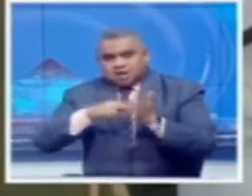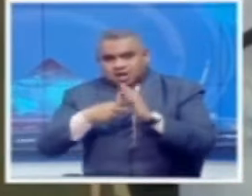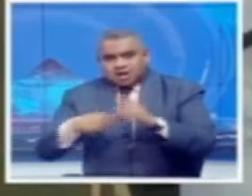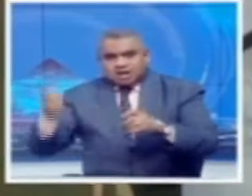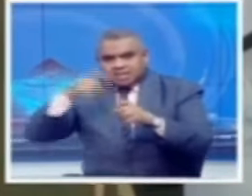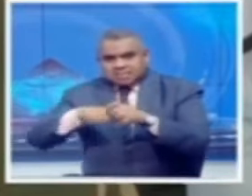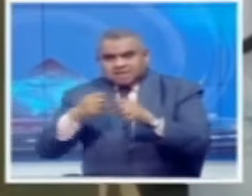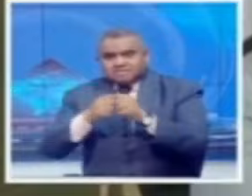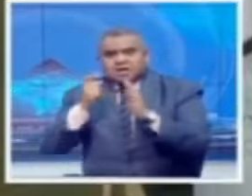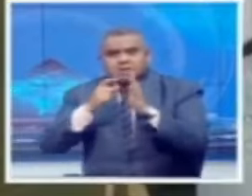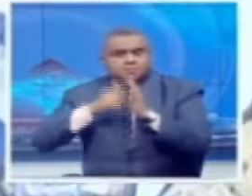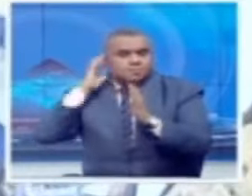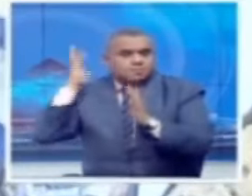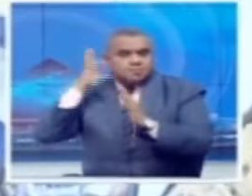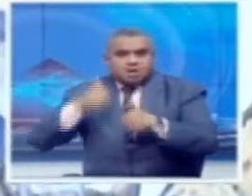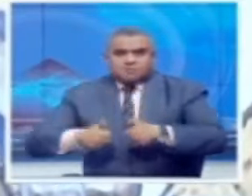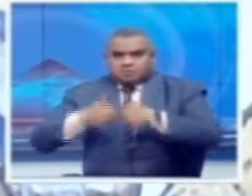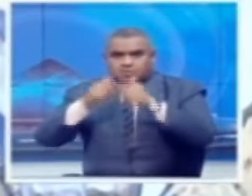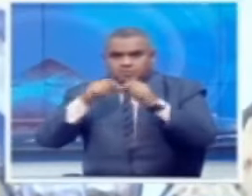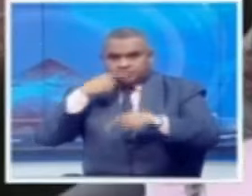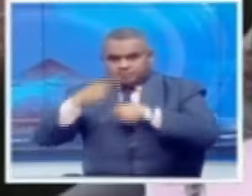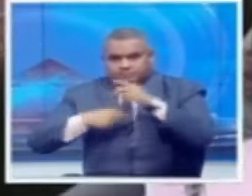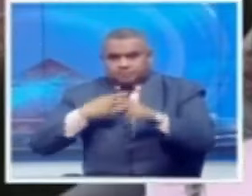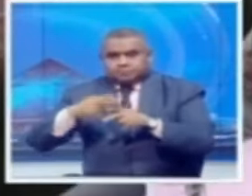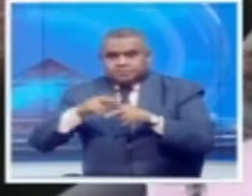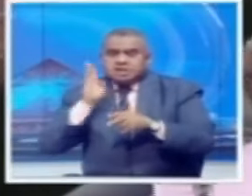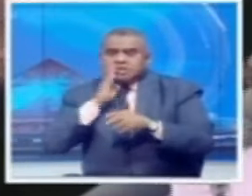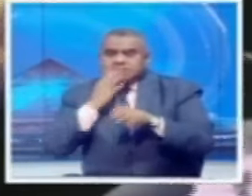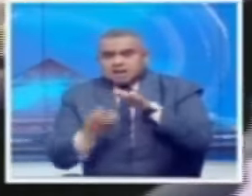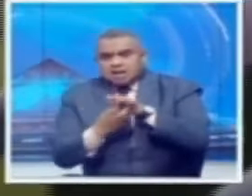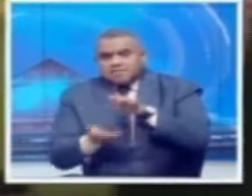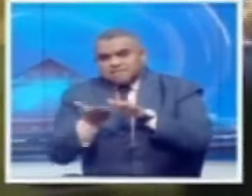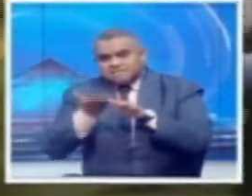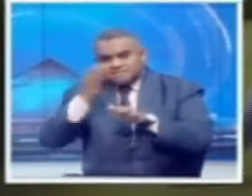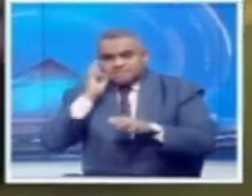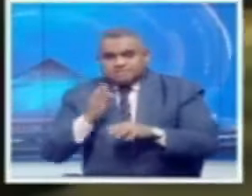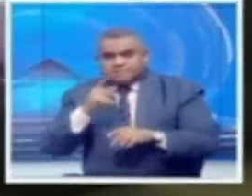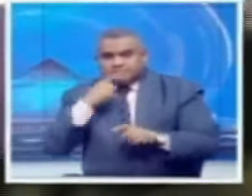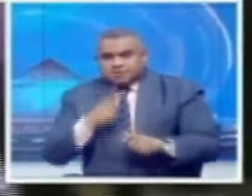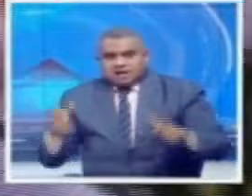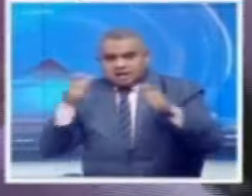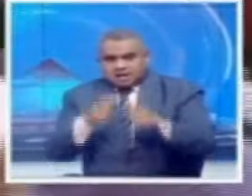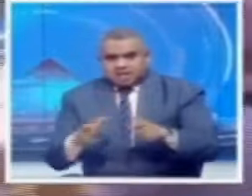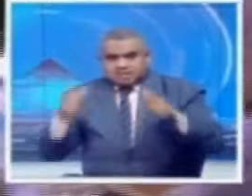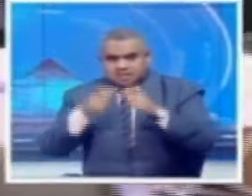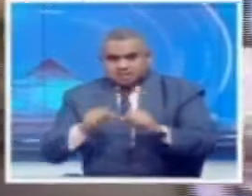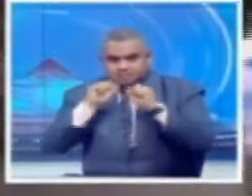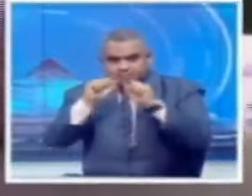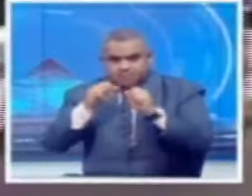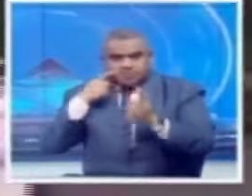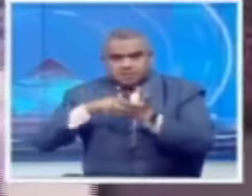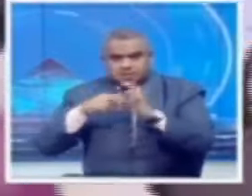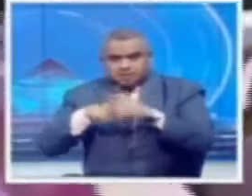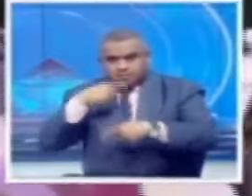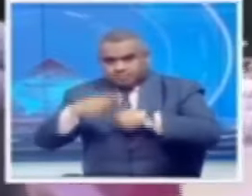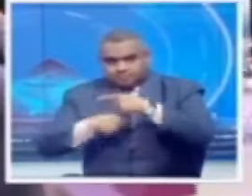وفقا لمعايير الجودة العالمية، وذلك في إطار التعليم الطبي المستمر. جلسات المؤتمر الهدف منها كلها على